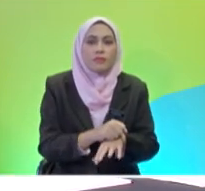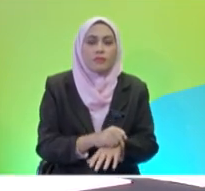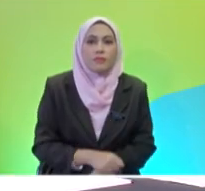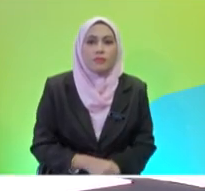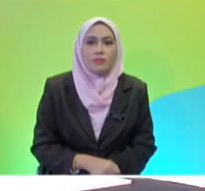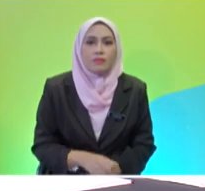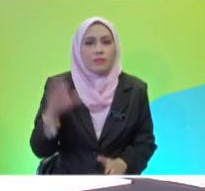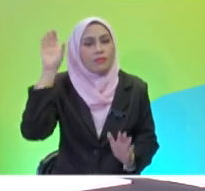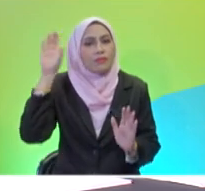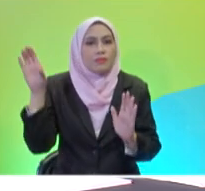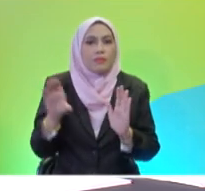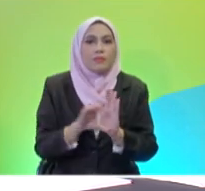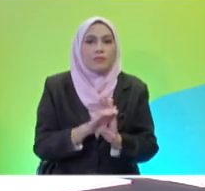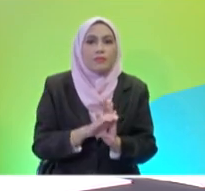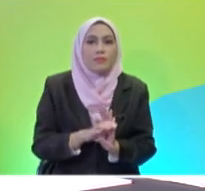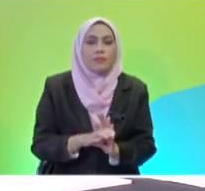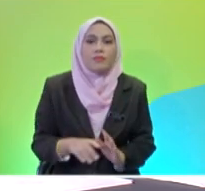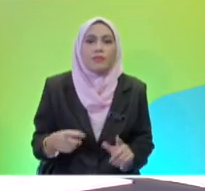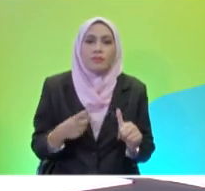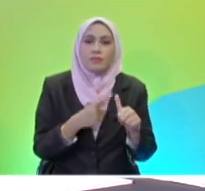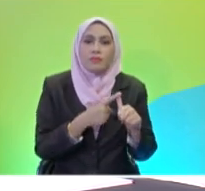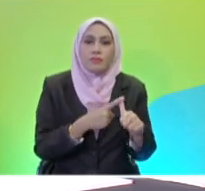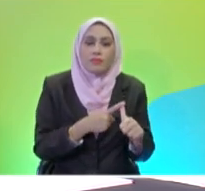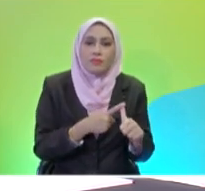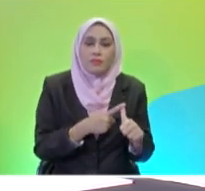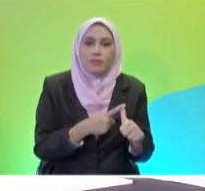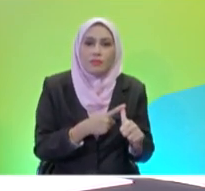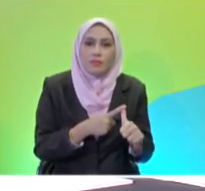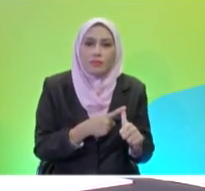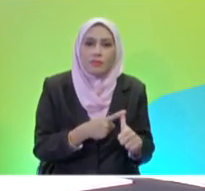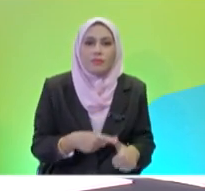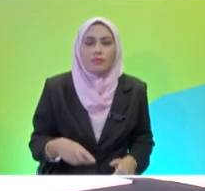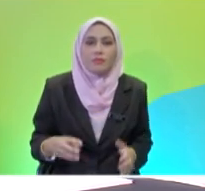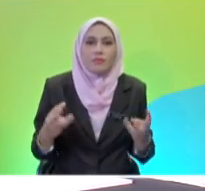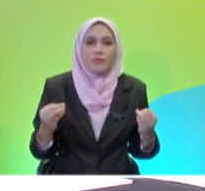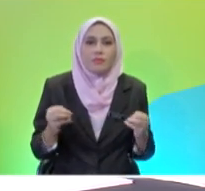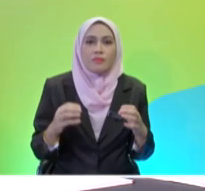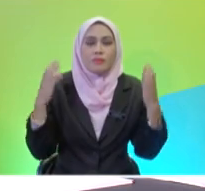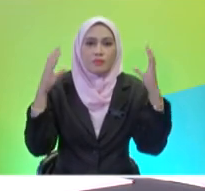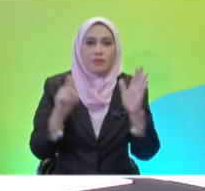gambar pertama cikgu nak tunjukkan dekat murid-murid cikgu di rumah dan juga Kak Ria kita di sini.